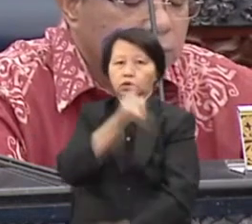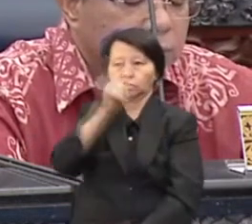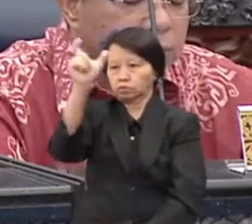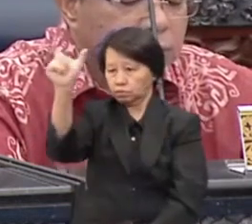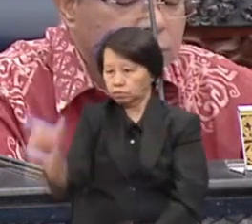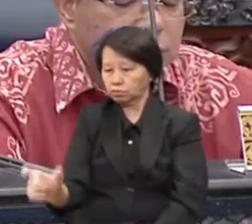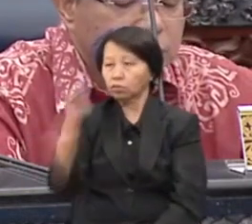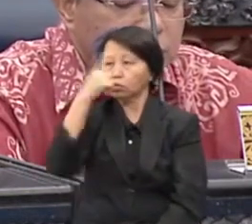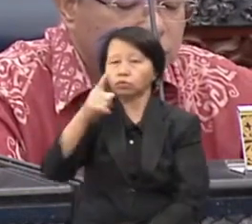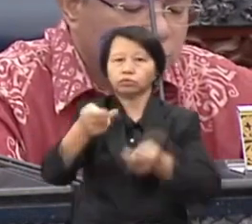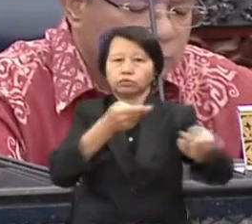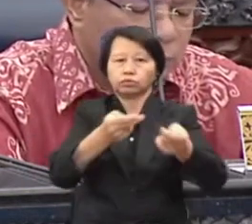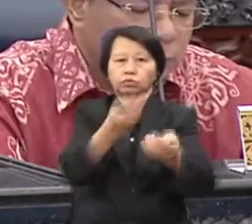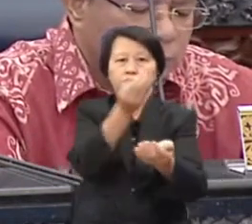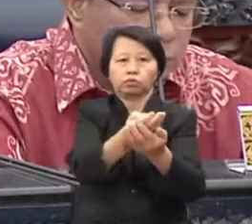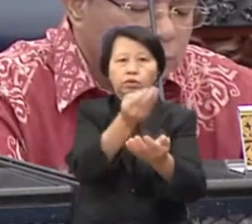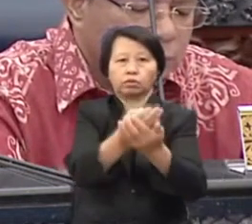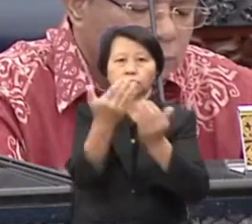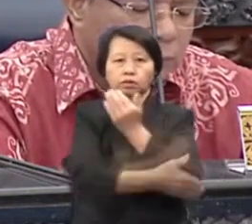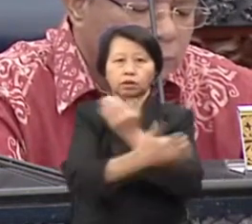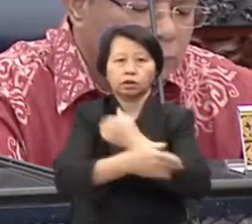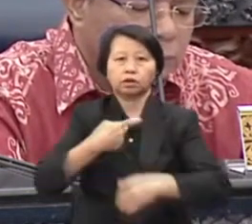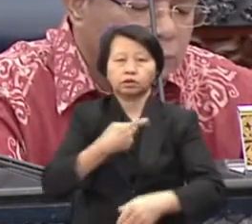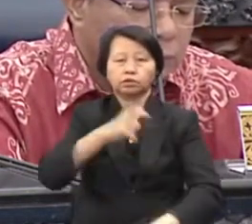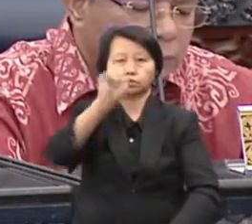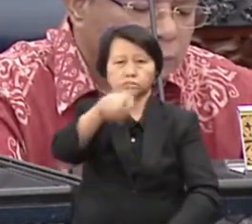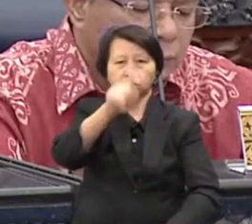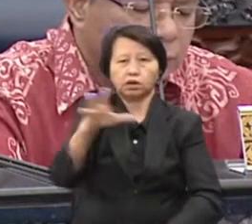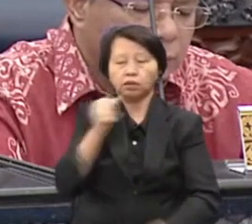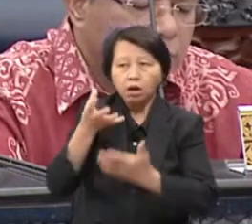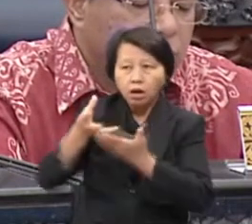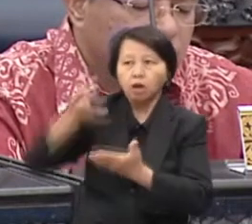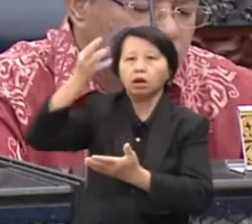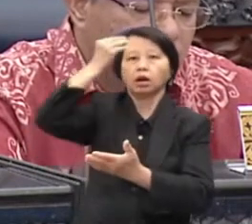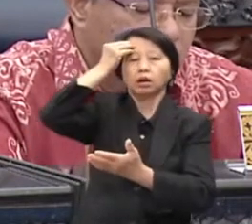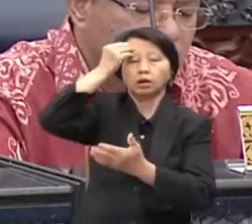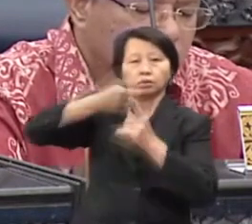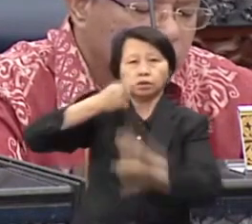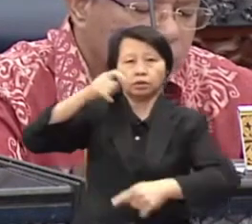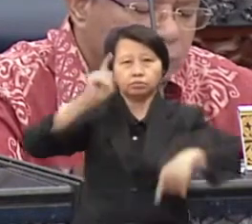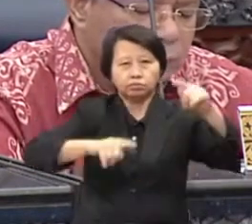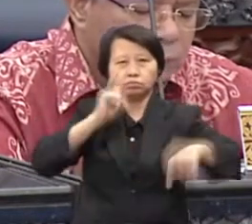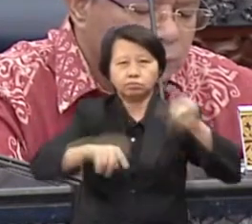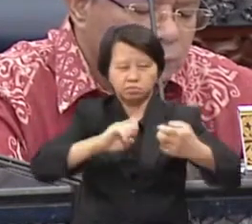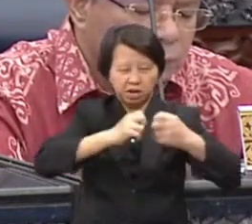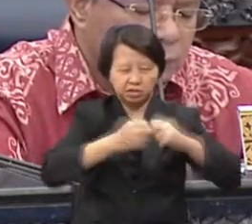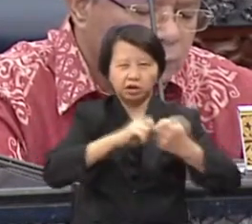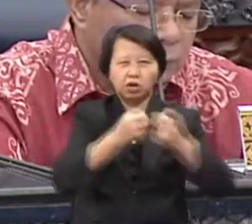individu bagi pengurusan keuangan negara kita seharusnya mengambil iktibar daripada berbagai